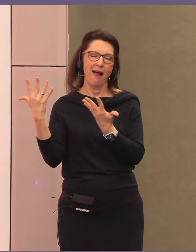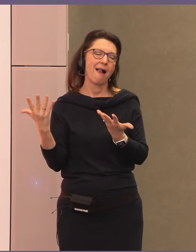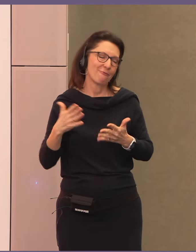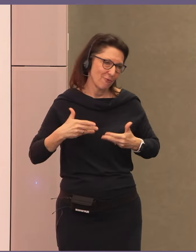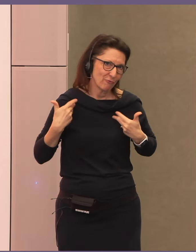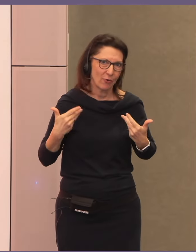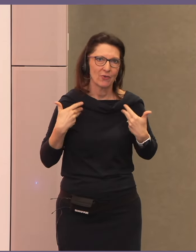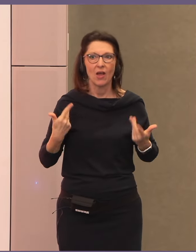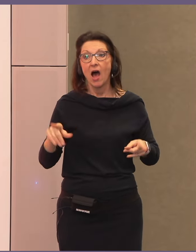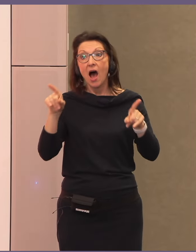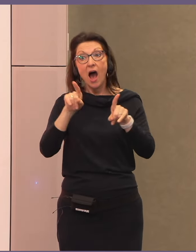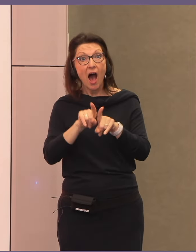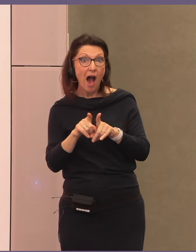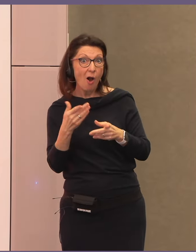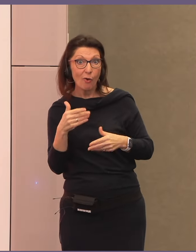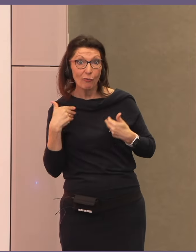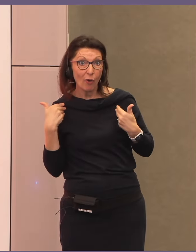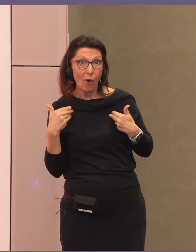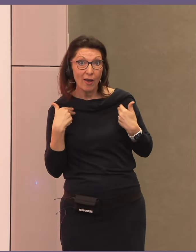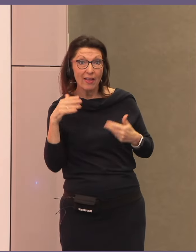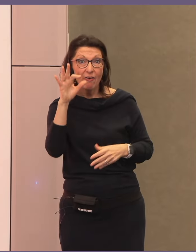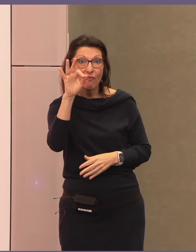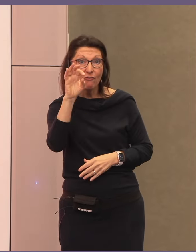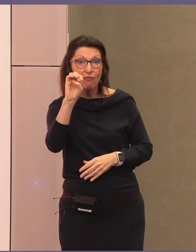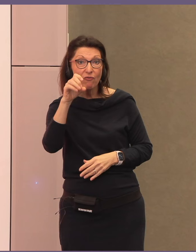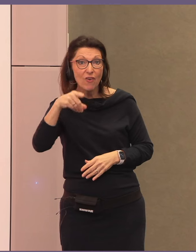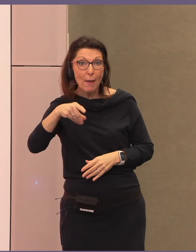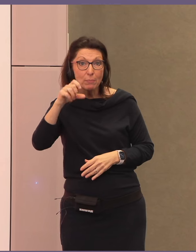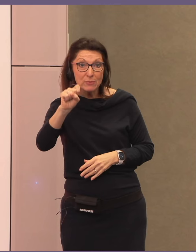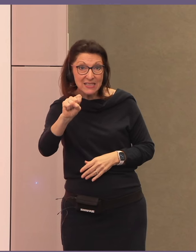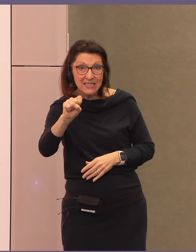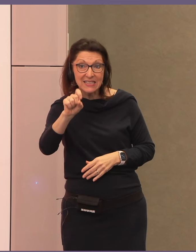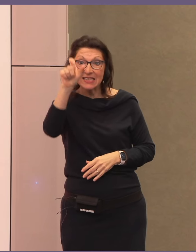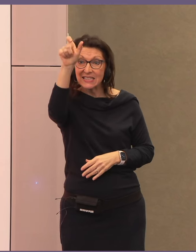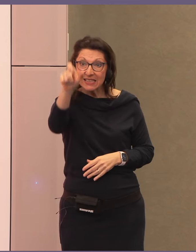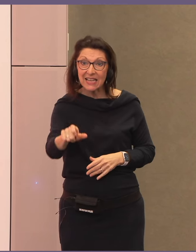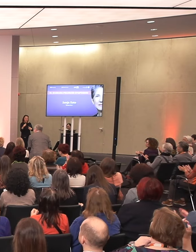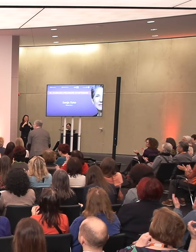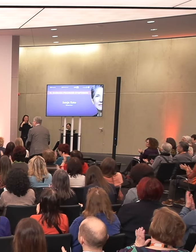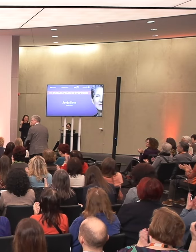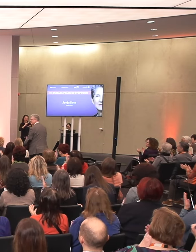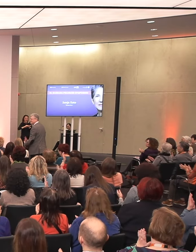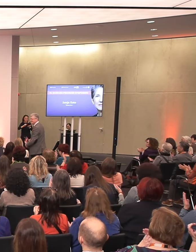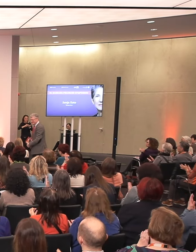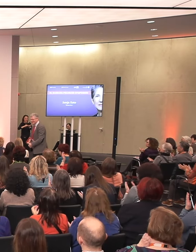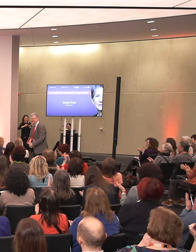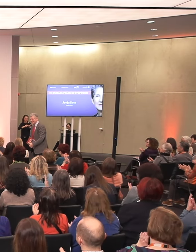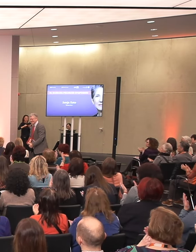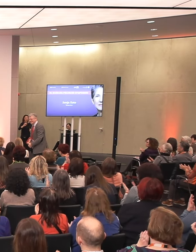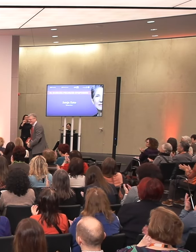der FEPS. Herzlich willkommen dem Generalsekretär Laszlo Andor. Schön, dass du bei uns bist.